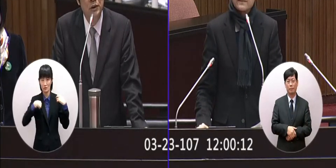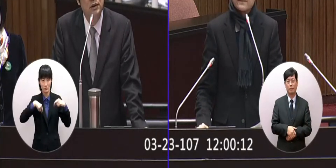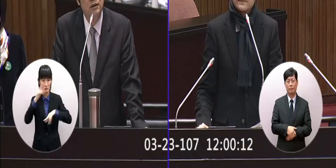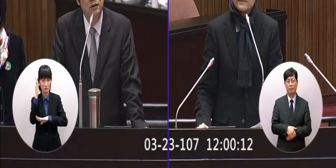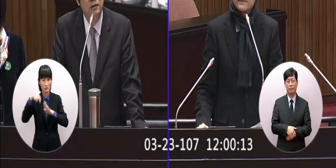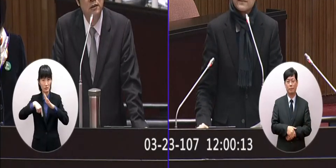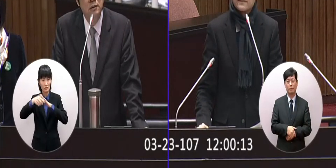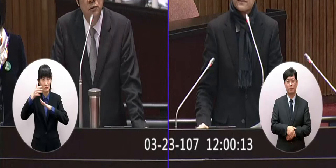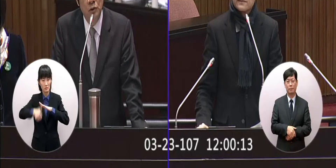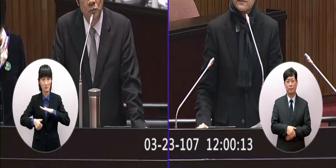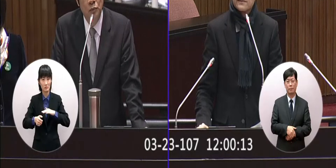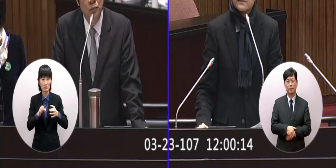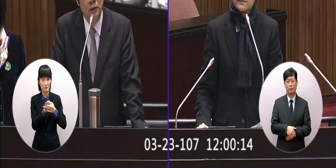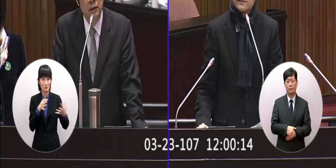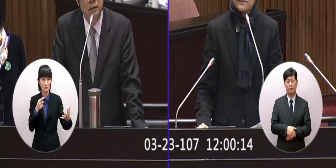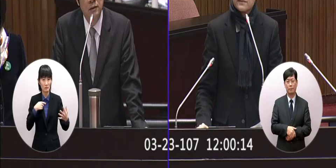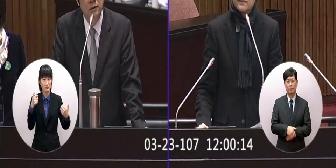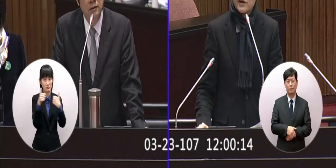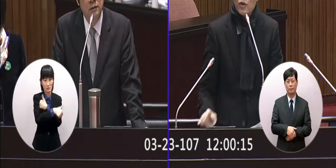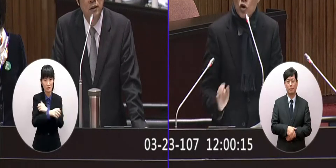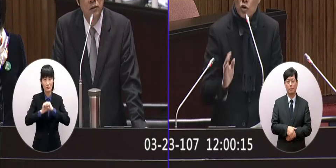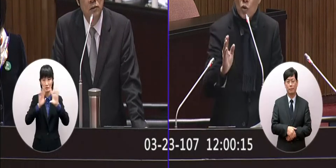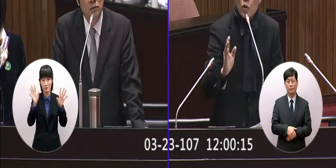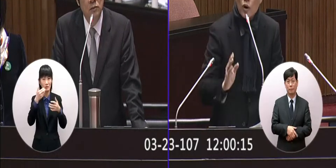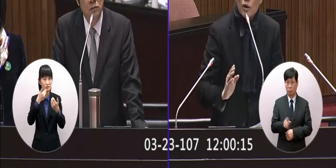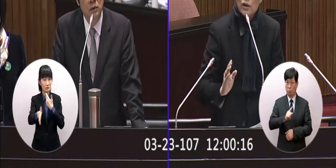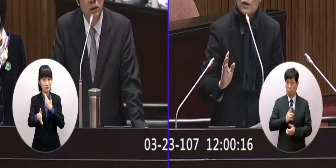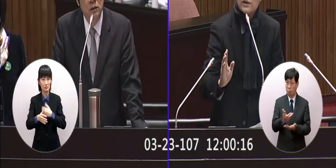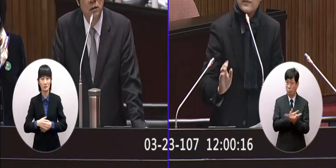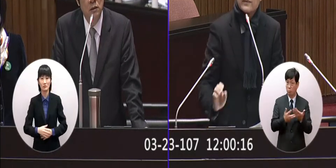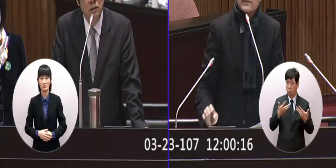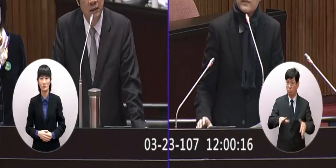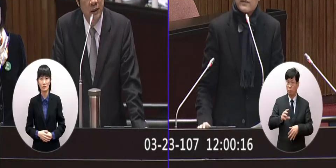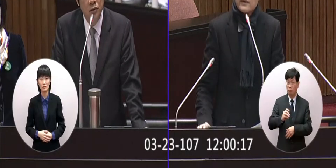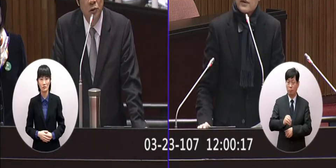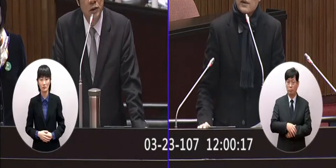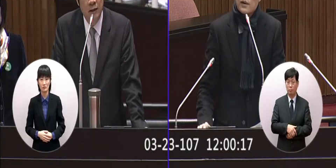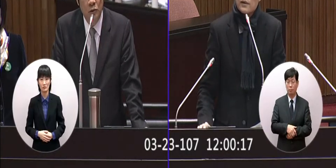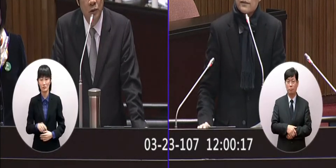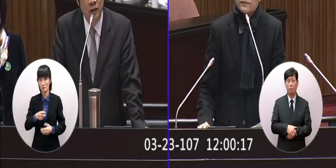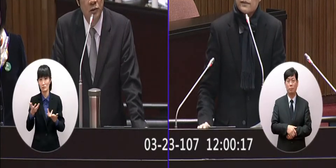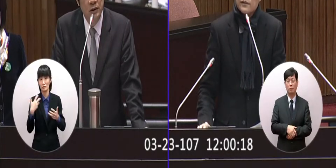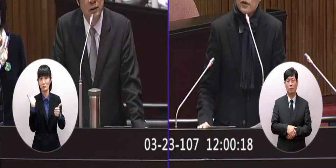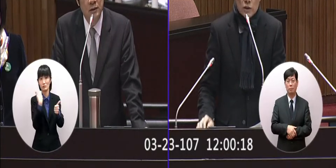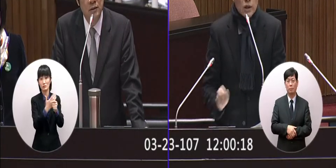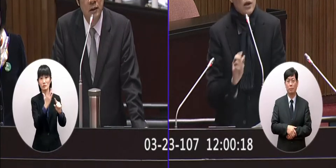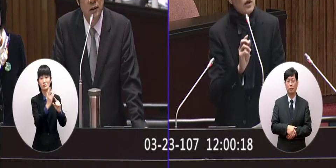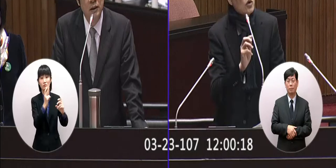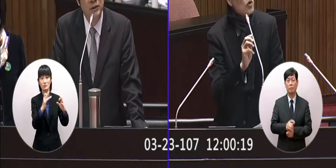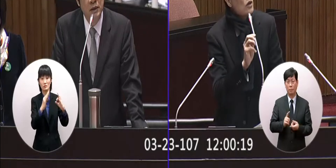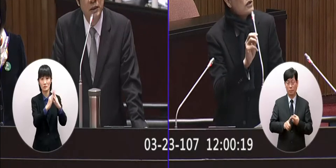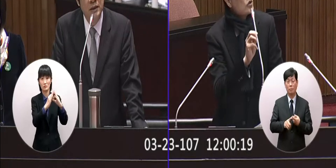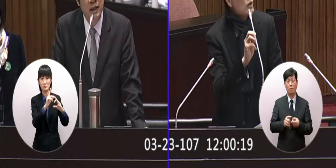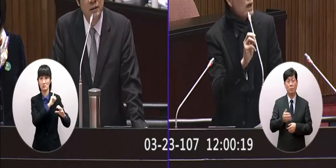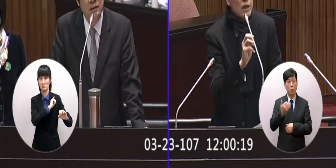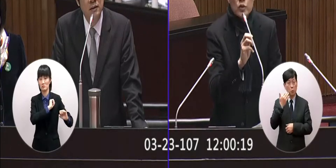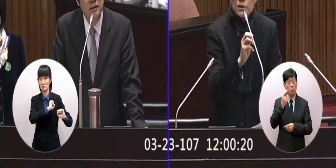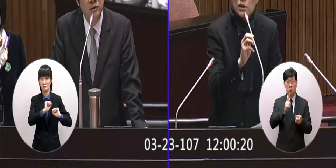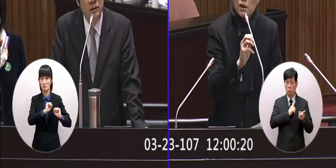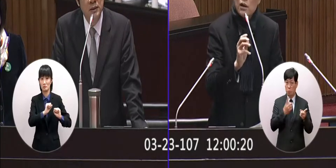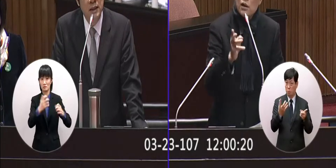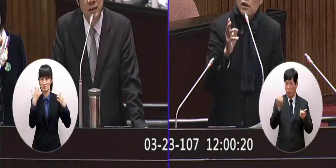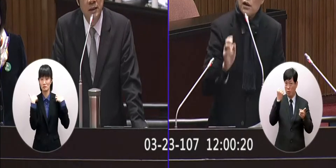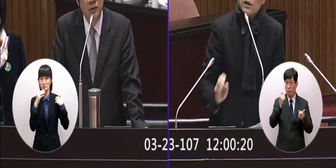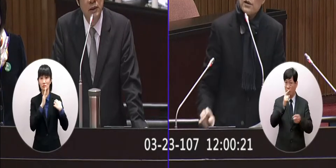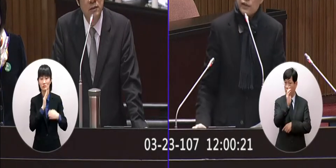去宣布。 有没有沟通过？ 这个是属于他独立的权责。 是，如果是属于他的